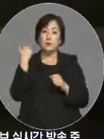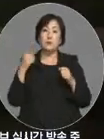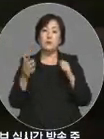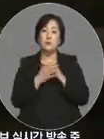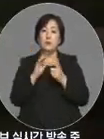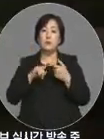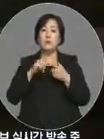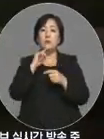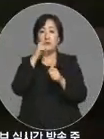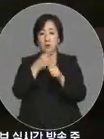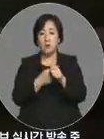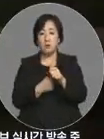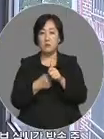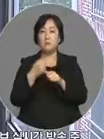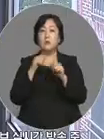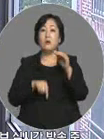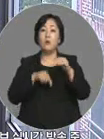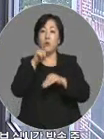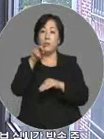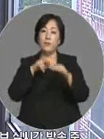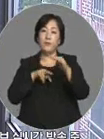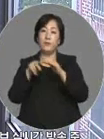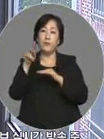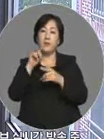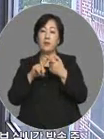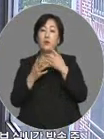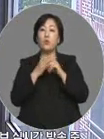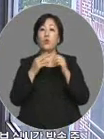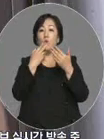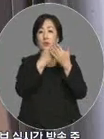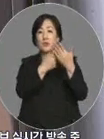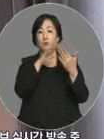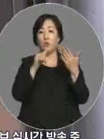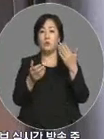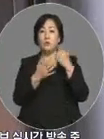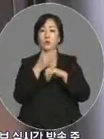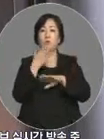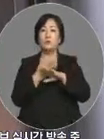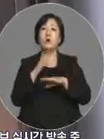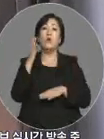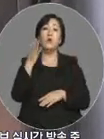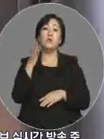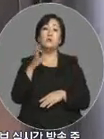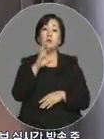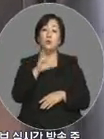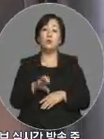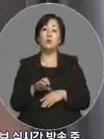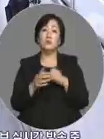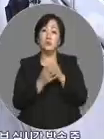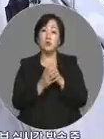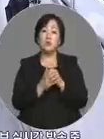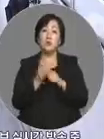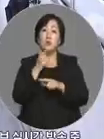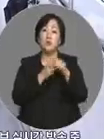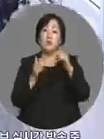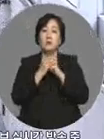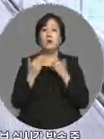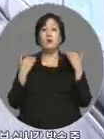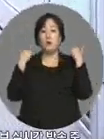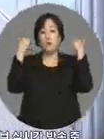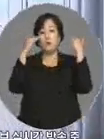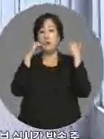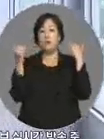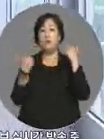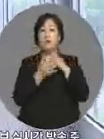지곤 여유롭게 자리를 뜹니다. 이 창문 너머로 보이는 곳은 다름 아닌 화장실. 창문이 높아서 웬만하면